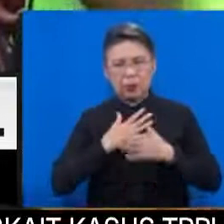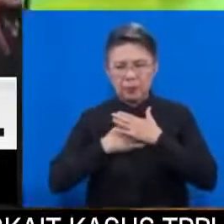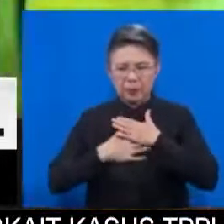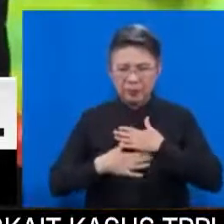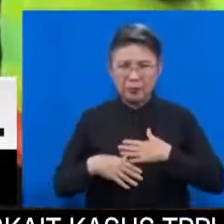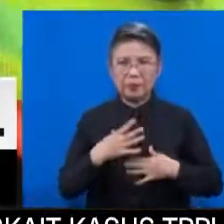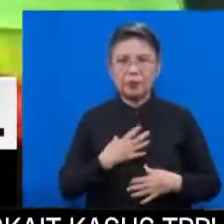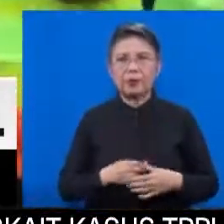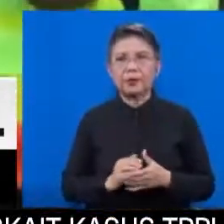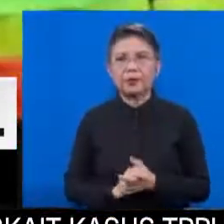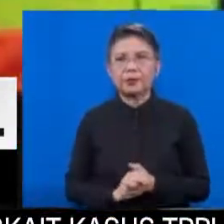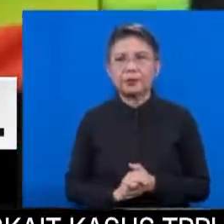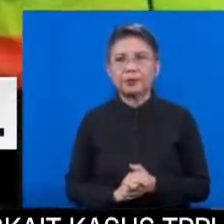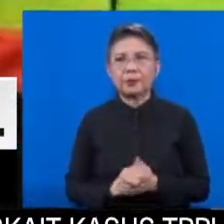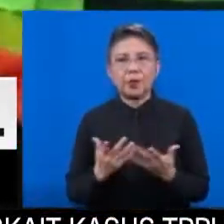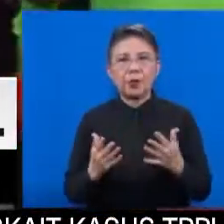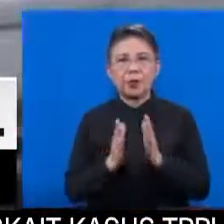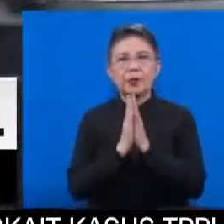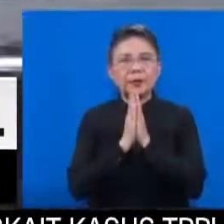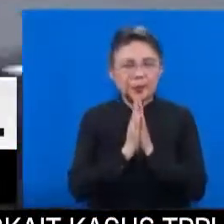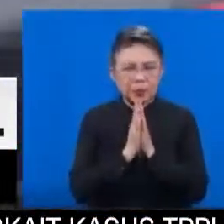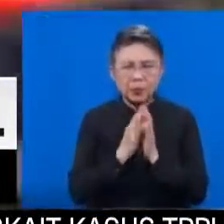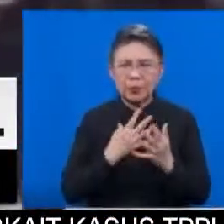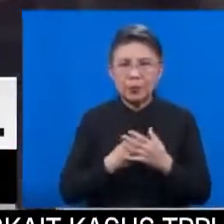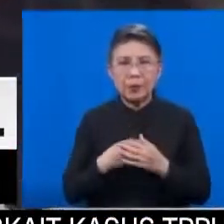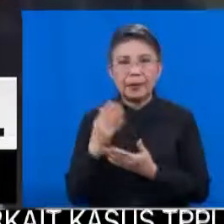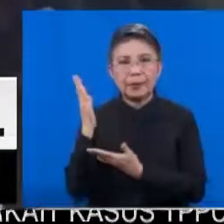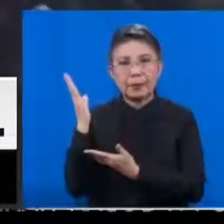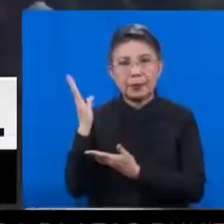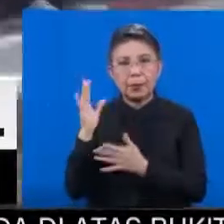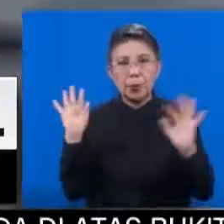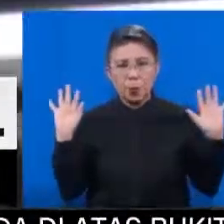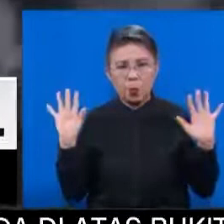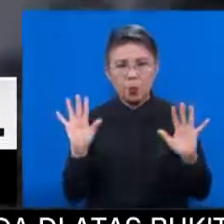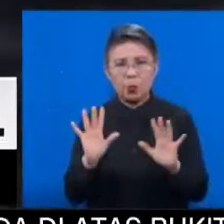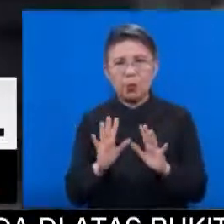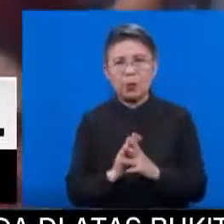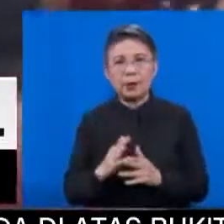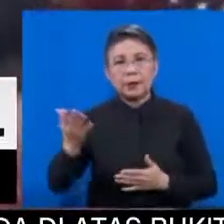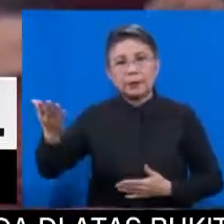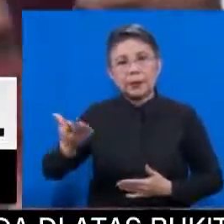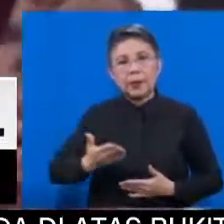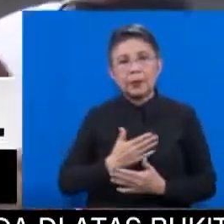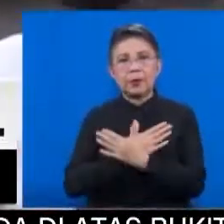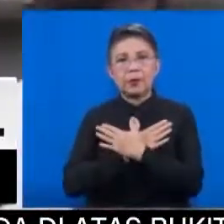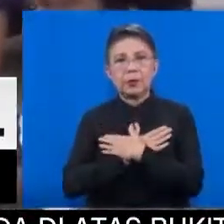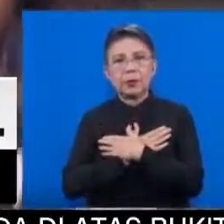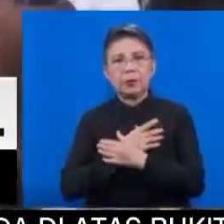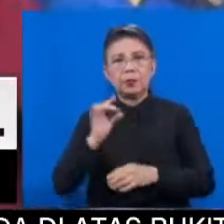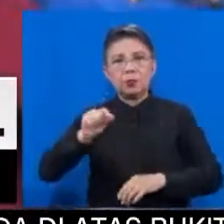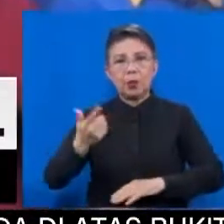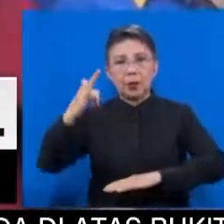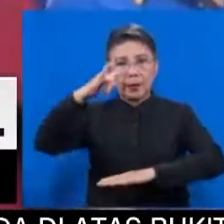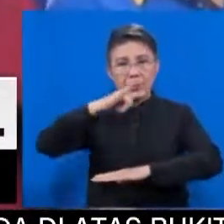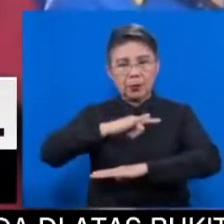Banyak ya, Pak Ridwan turut berduka. Hal ini terlihat dari banyaknya warga yang menyambut kepulangan Eril sejak dari Bandara